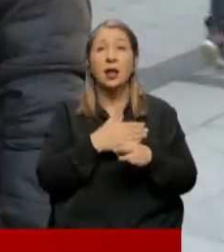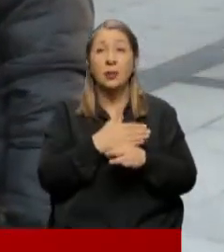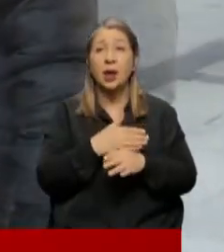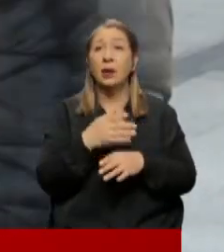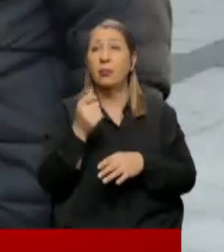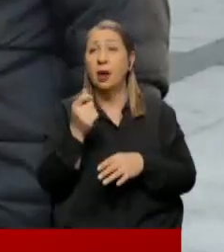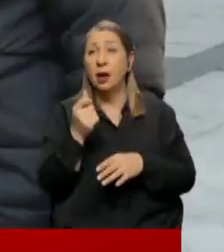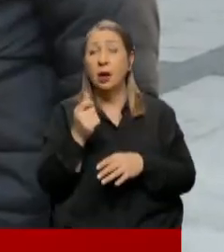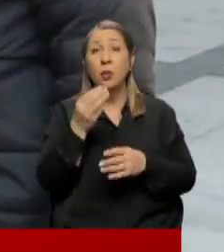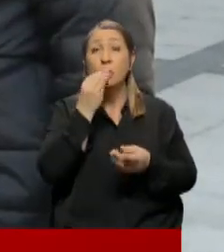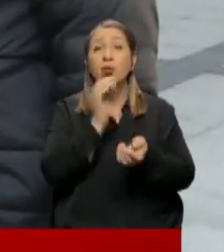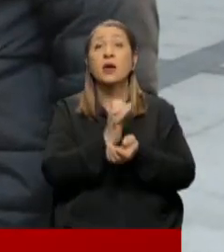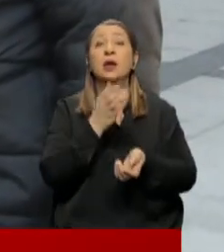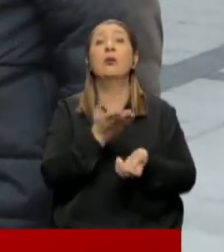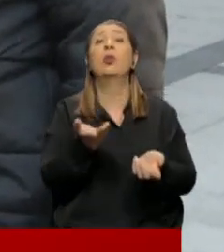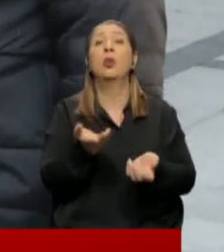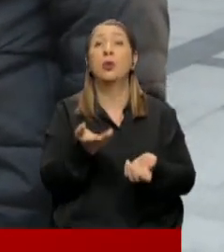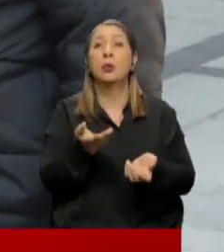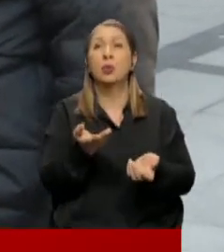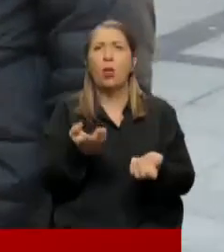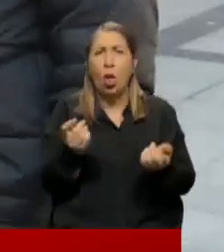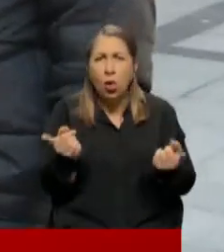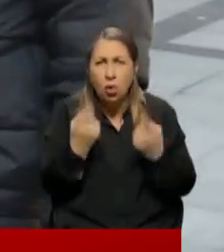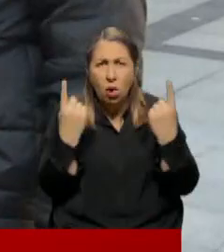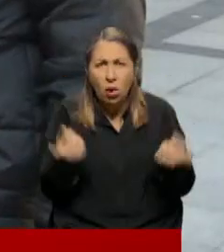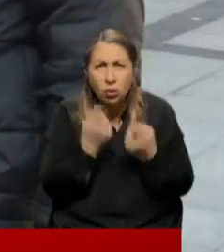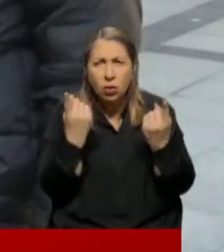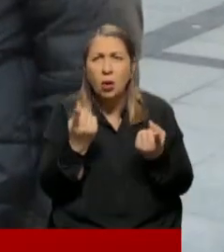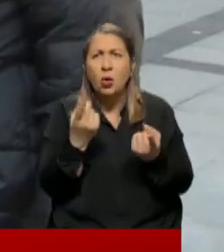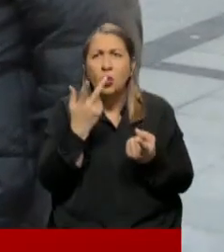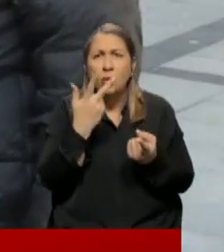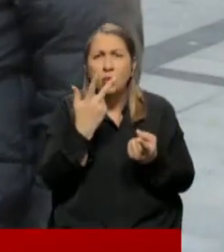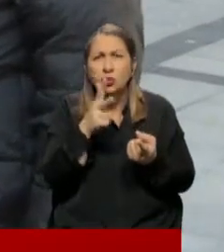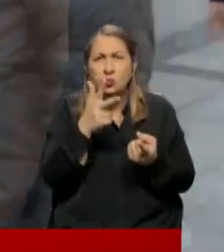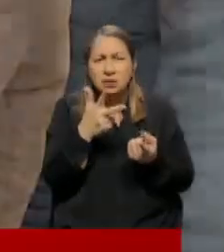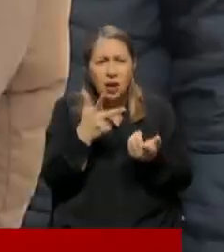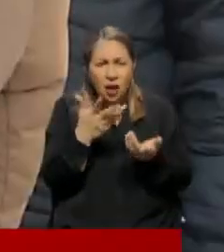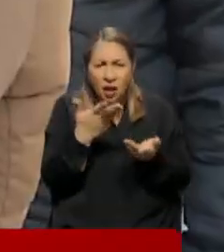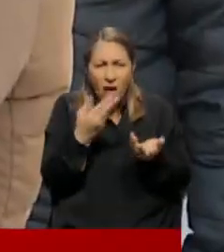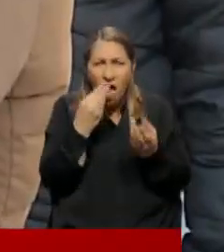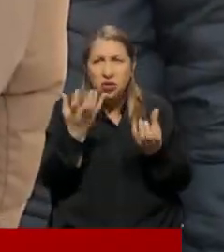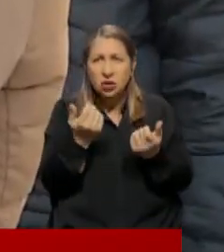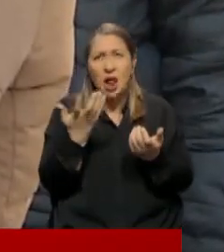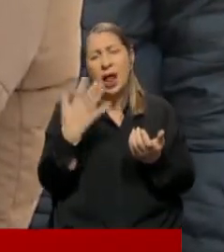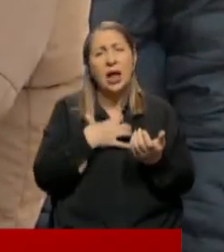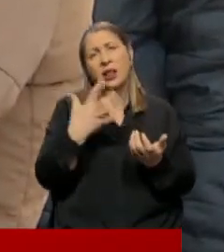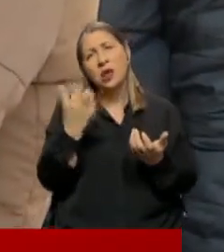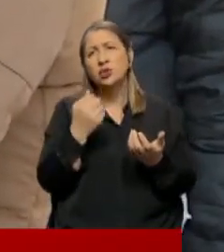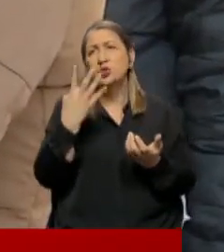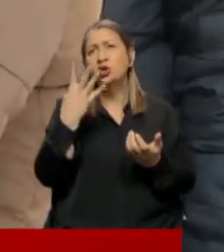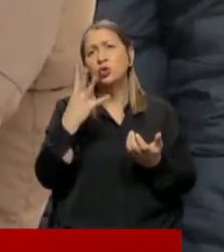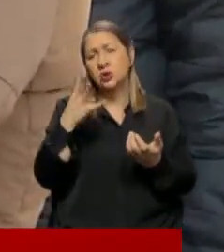para girmiyor musun gerektirmez ki ne gireceğim 3000000 kendileri